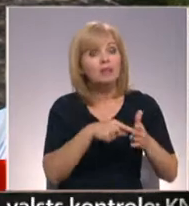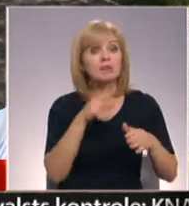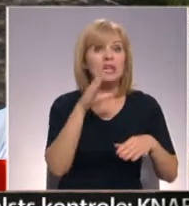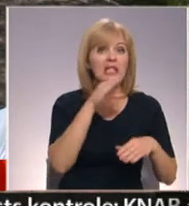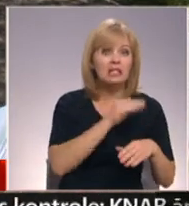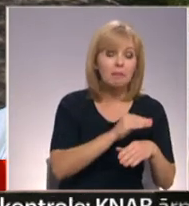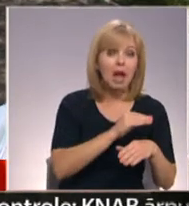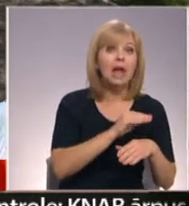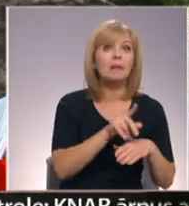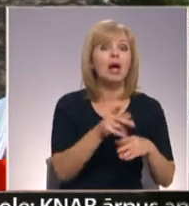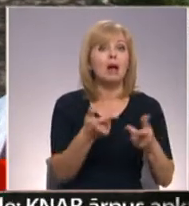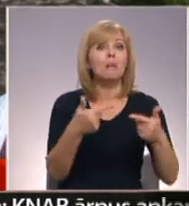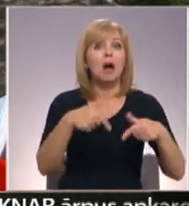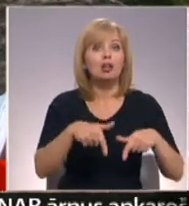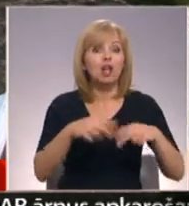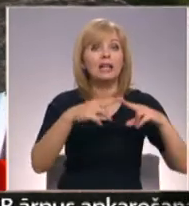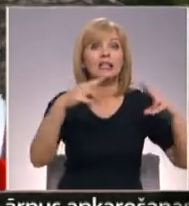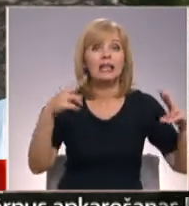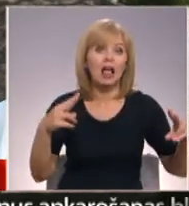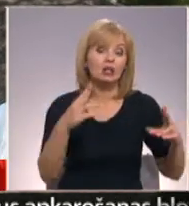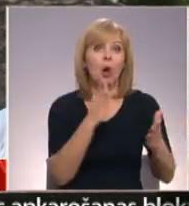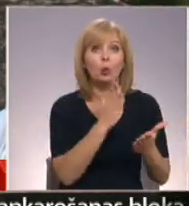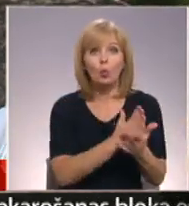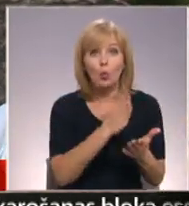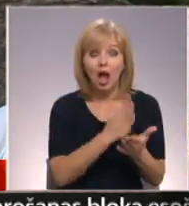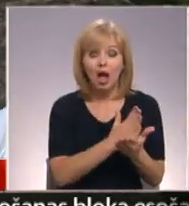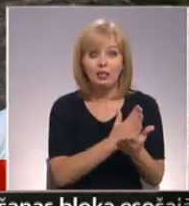Tad pašlaik uz tilta notiek